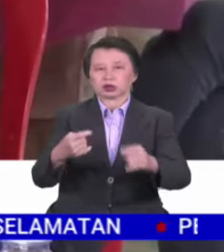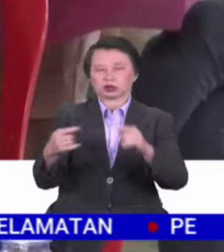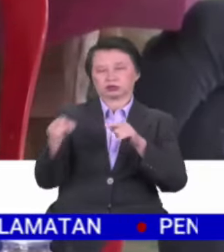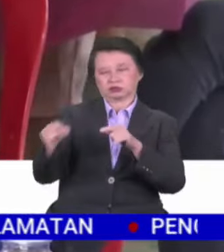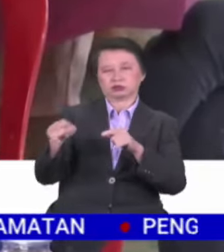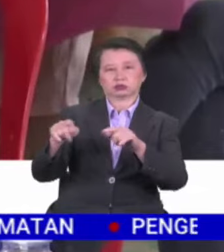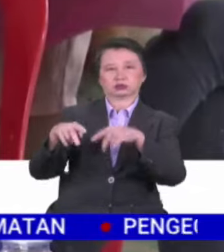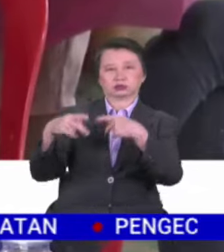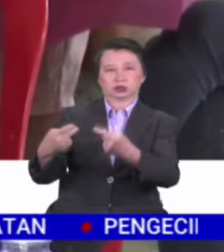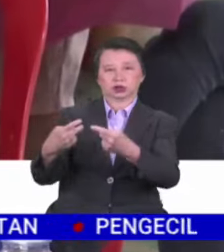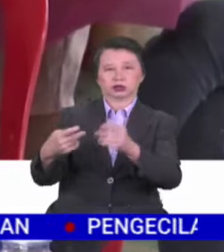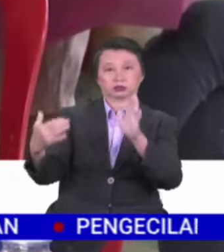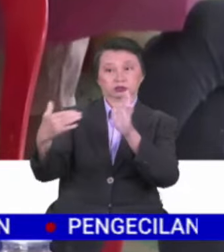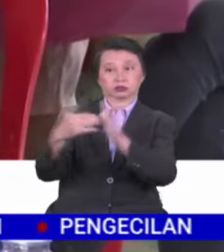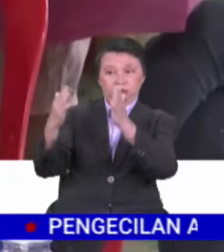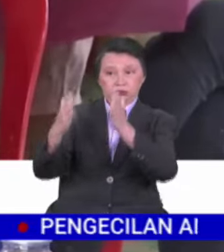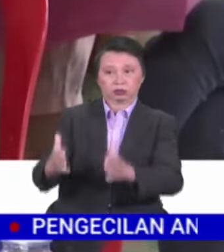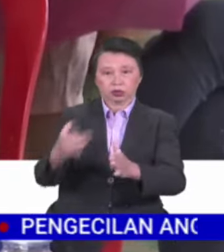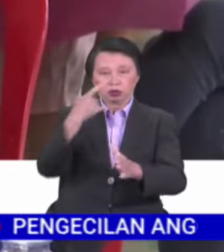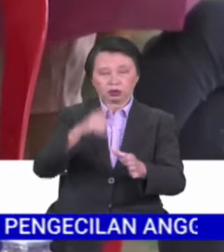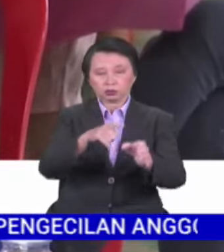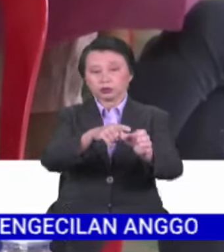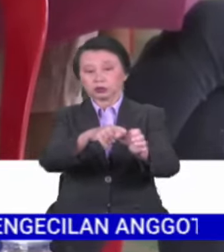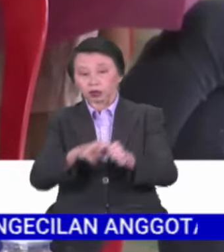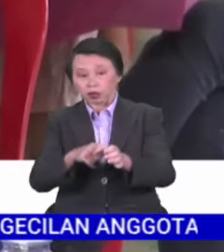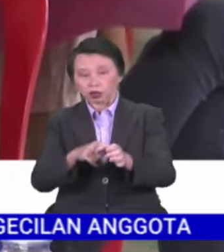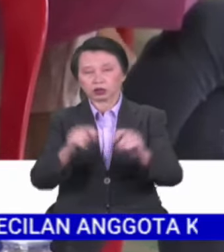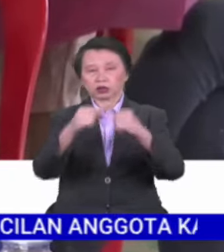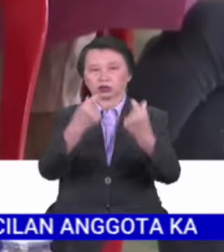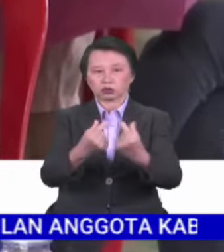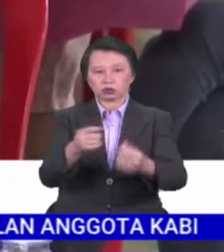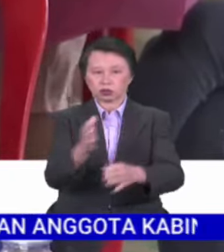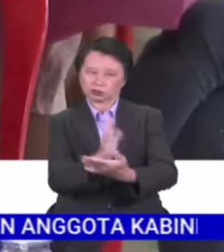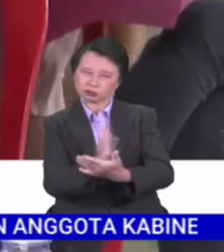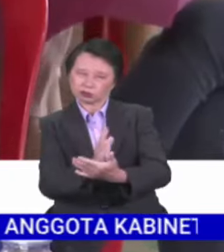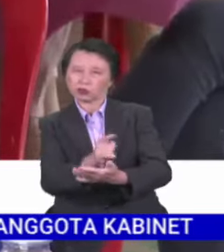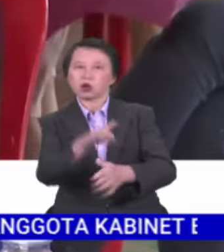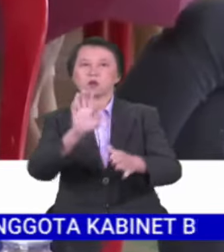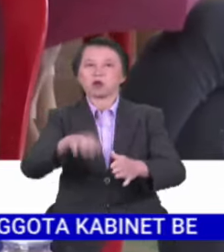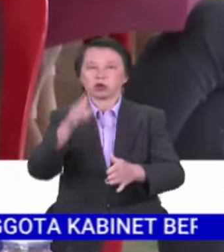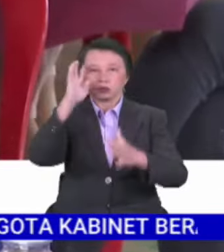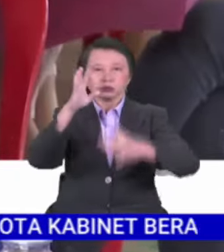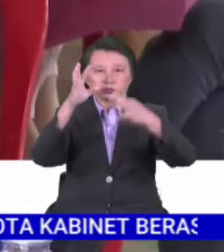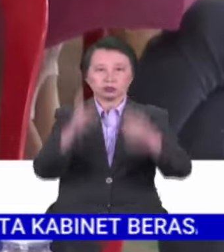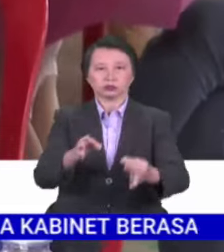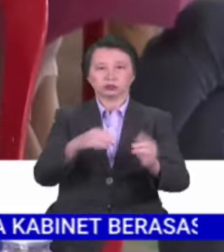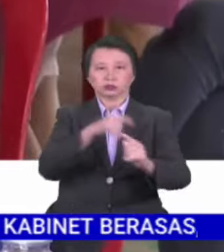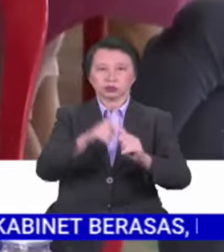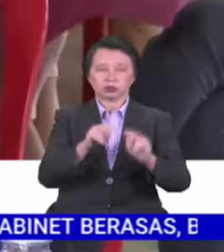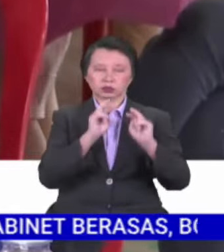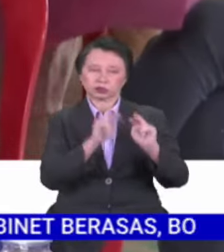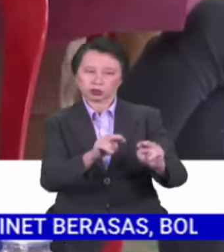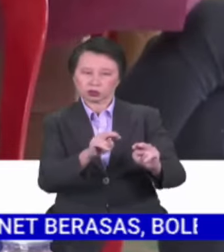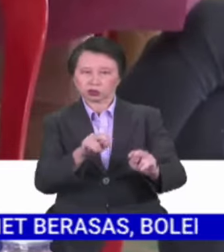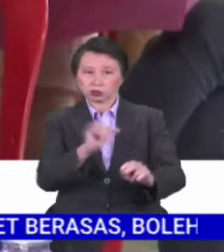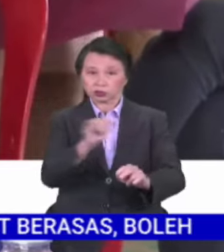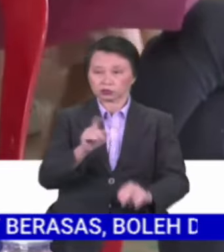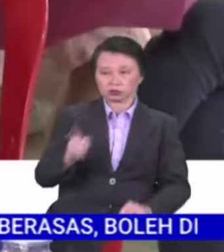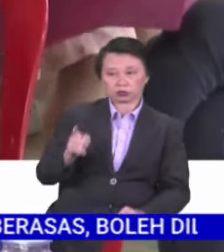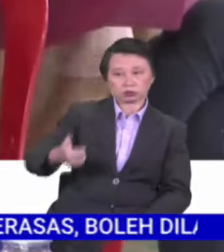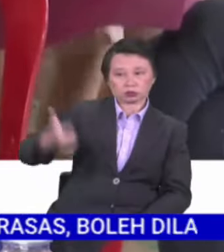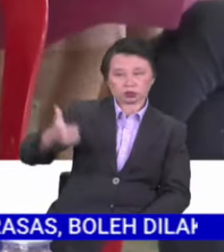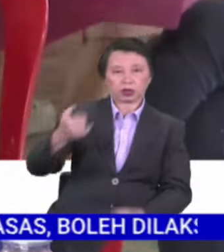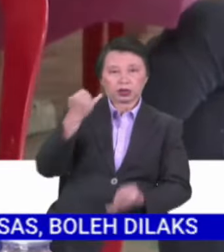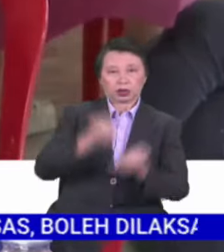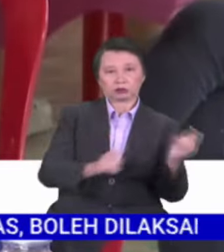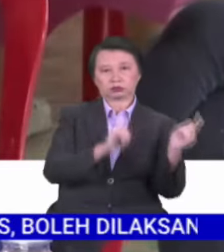pembangkang, iaitu untuk menarik golongan atas pagar yang masih belum membuat keputusan apabila tengok seolah-olah mereka menang, jadi